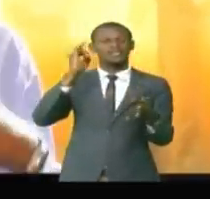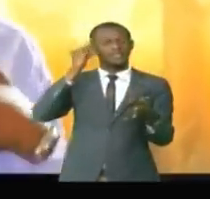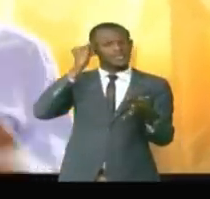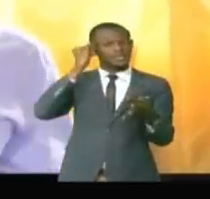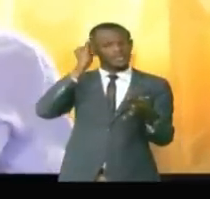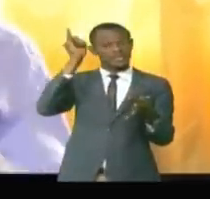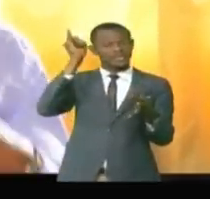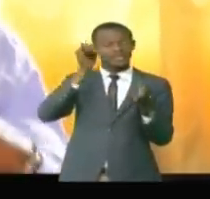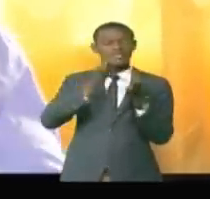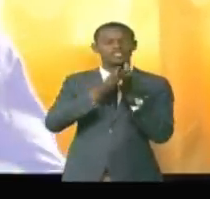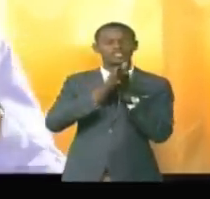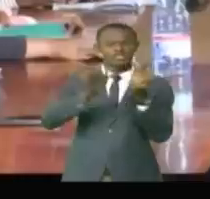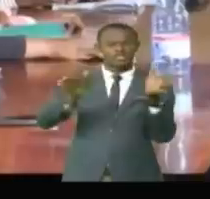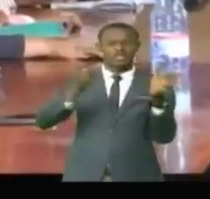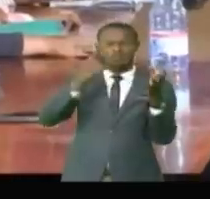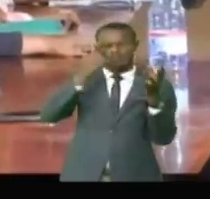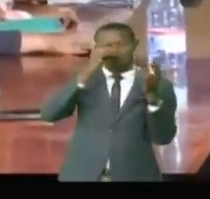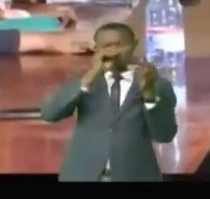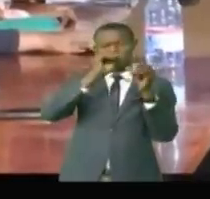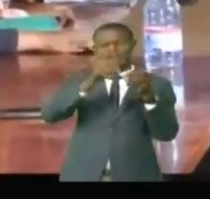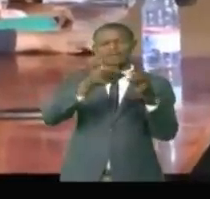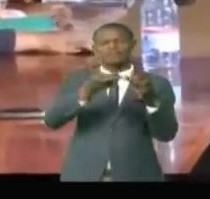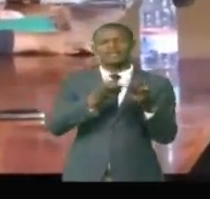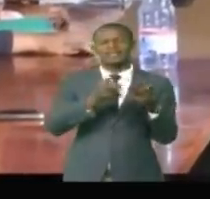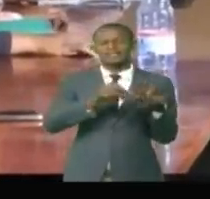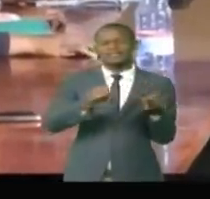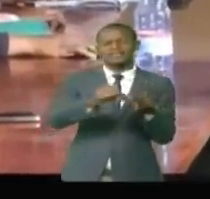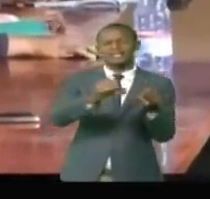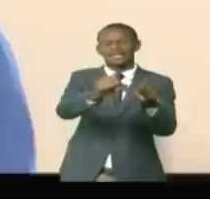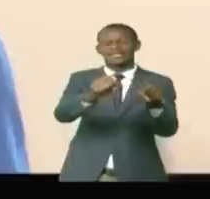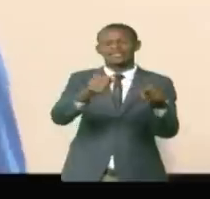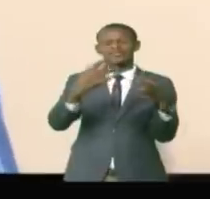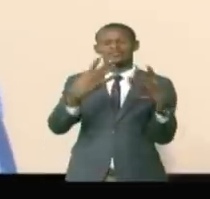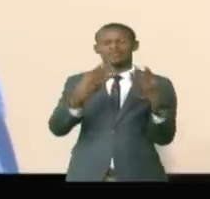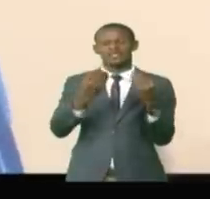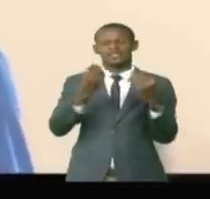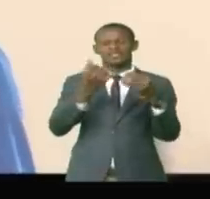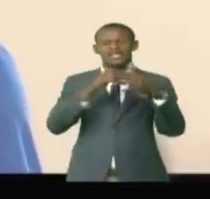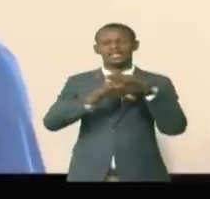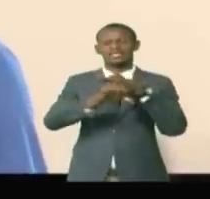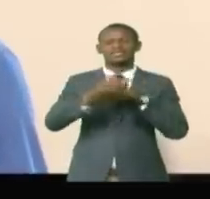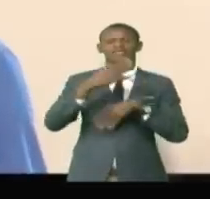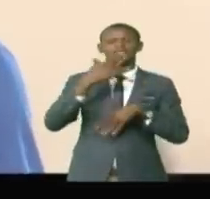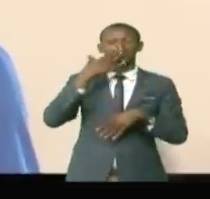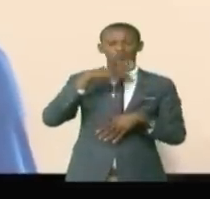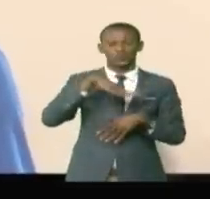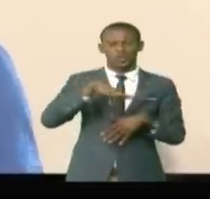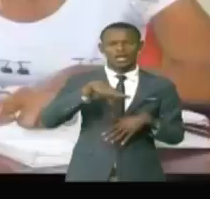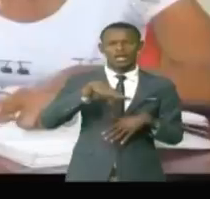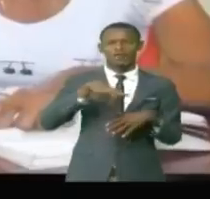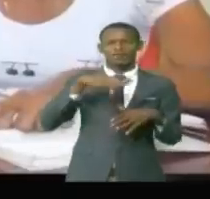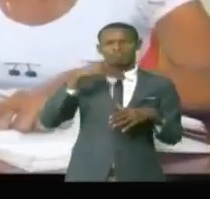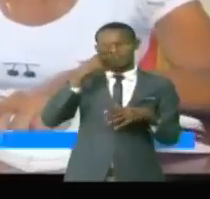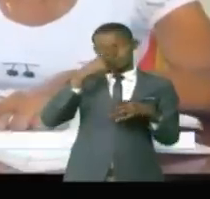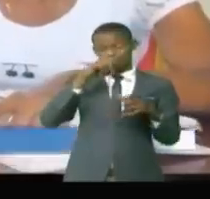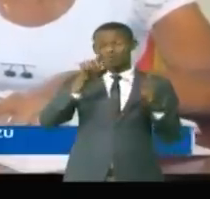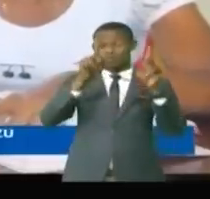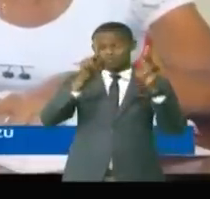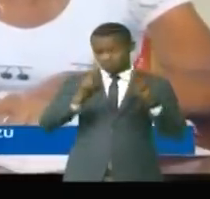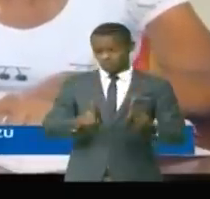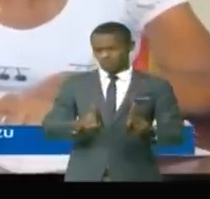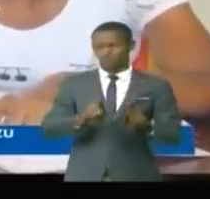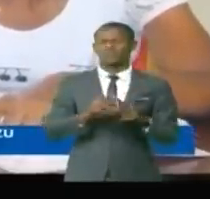mise en place des stratégies susceptibles d'améliorer l'accès des individus aux services dont ils ont besoin, et